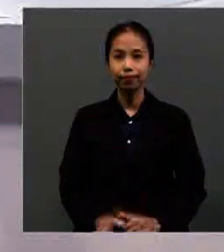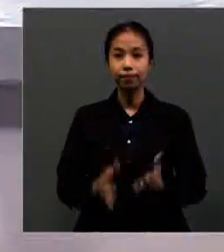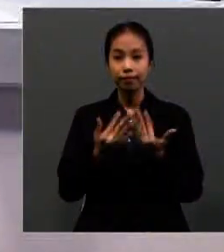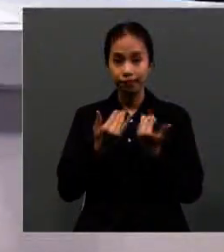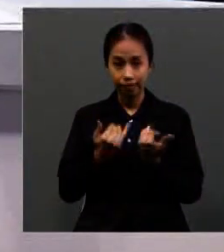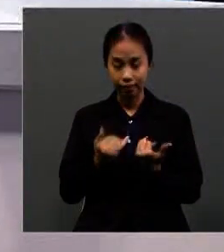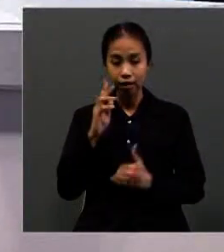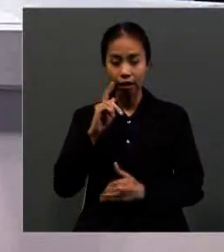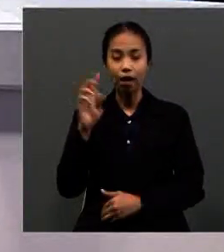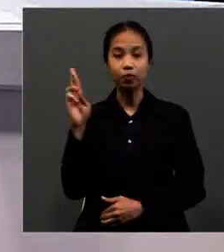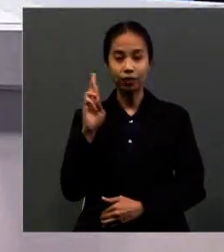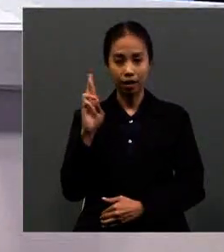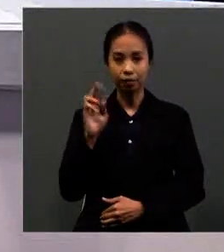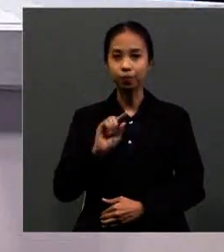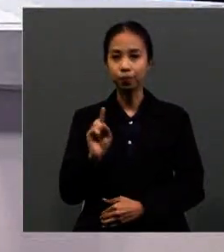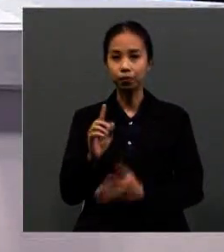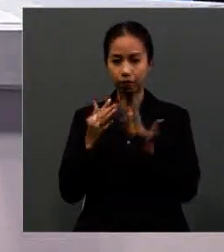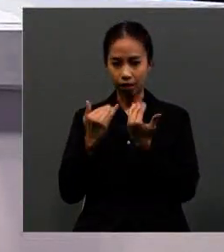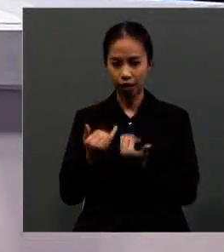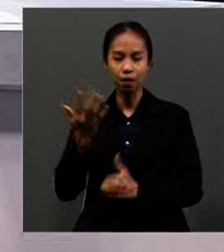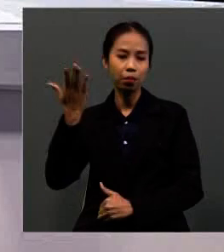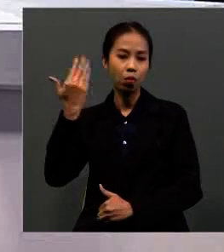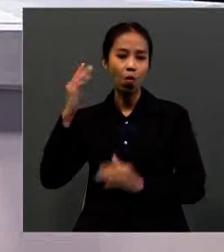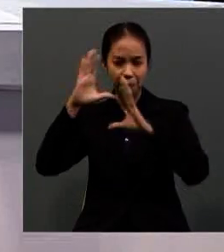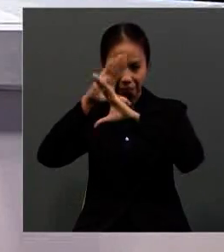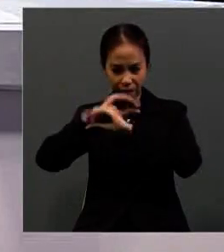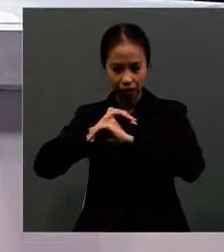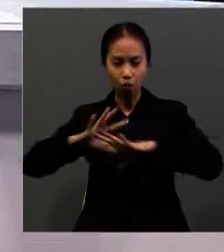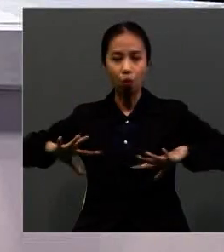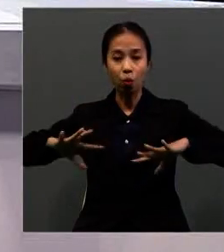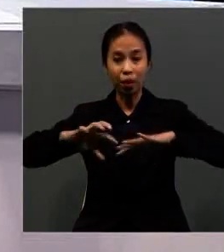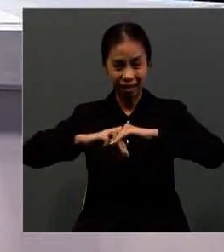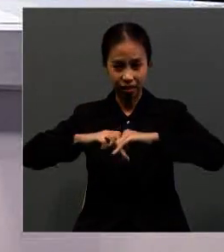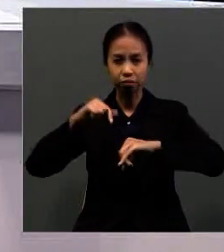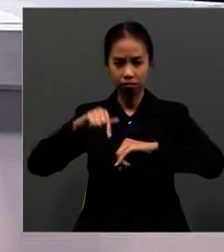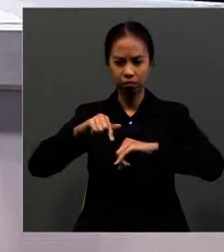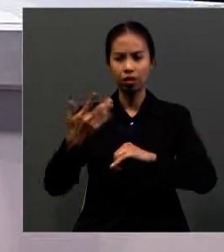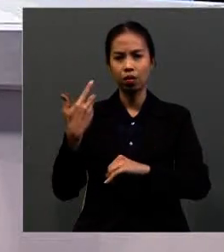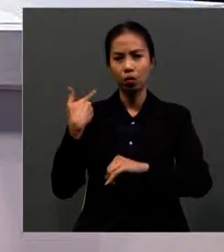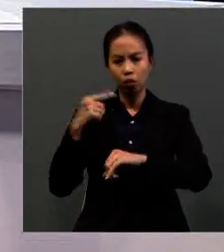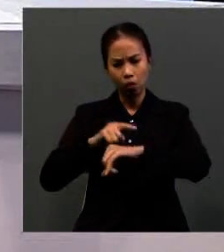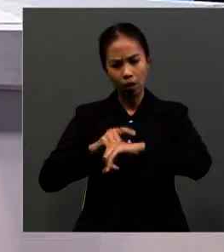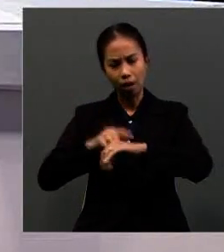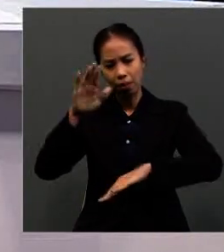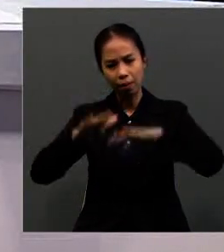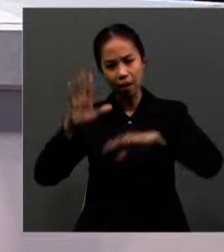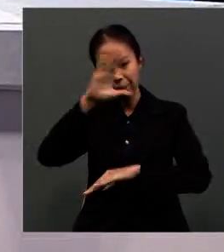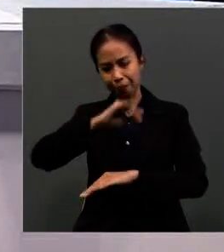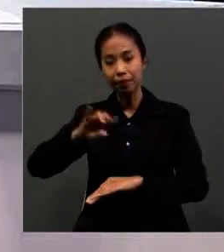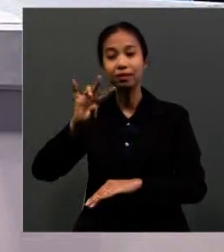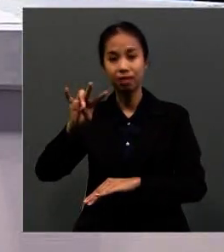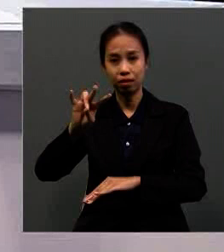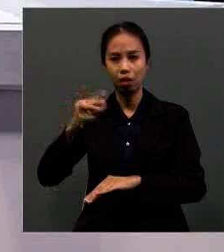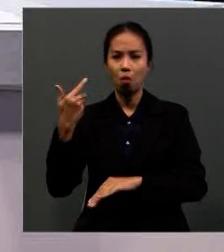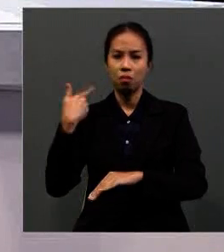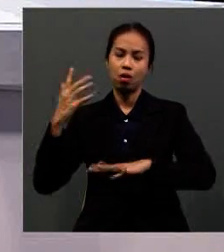เรามาติดตามเป็นMTN News ภาคเที่ยงกันต่อกลับไปดูอุบัติเหตุเมื่อคืนนี้ก่อนดีกว่าเป็นอุบัติเหตุที่เกิดขึ้นประมาณทุ่มกว่าๆเพราะว่าโอ้ร